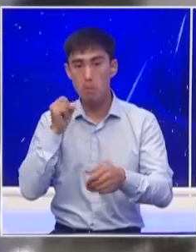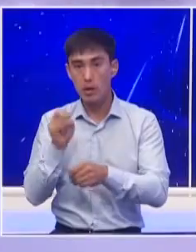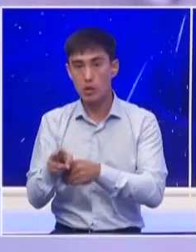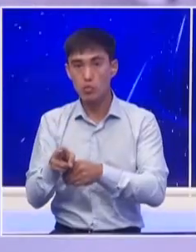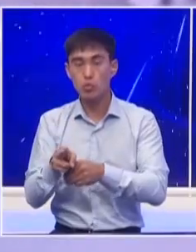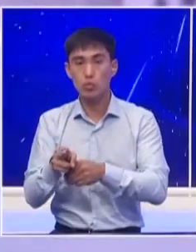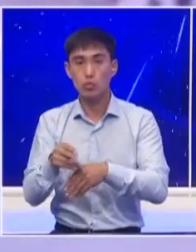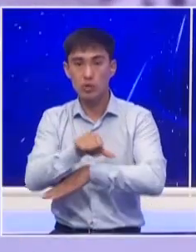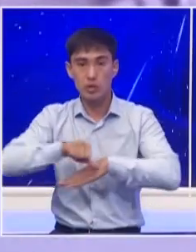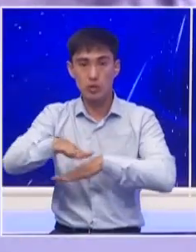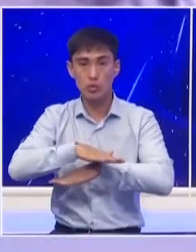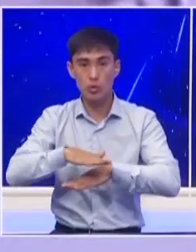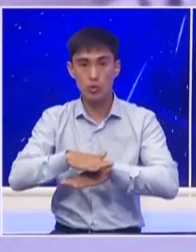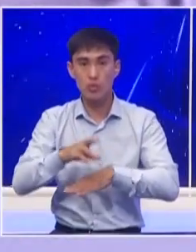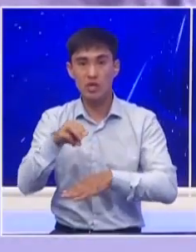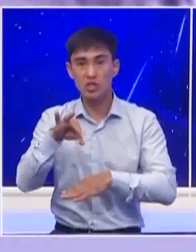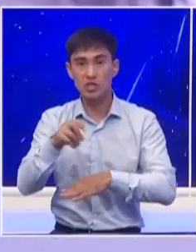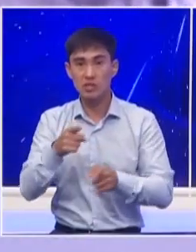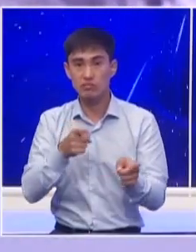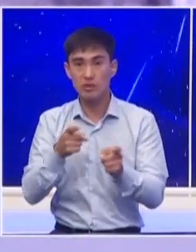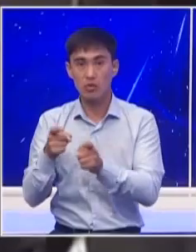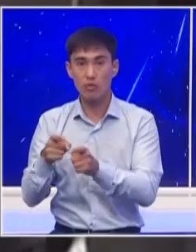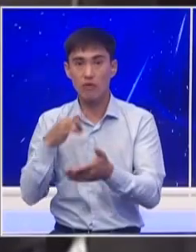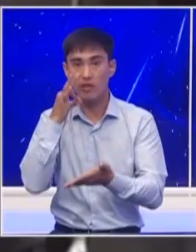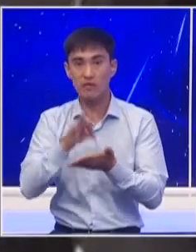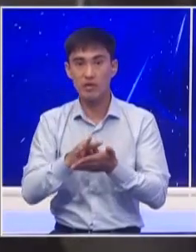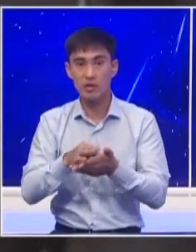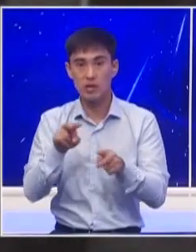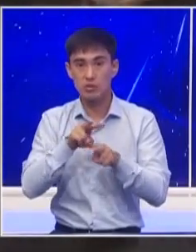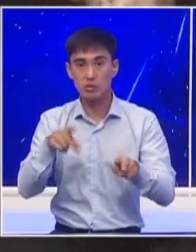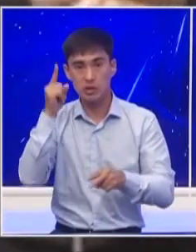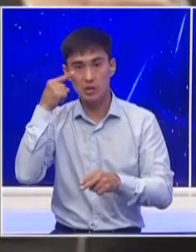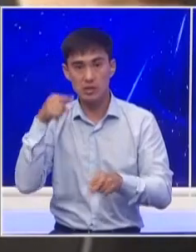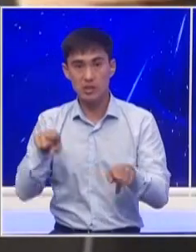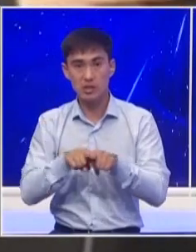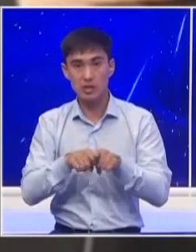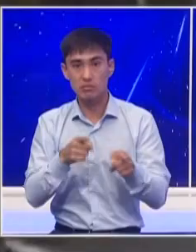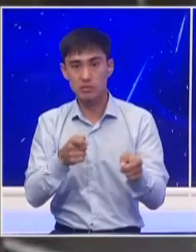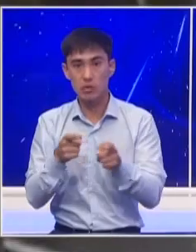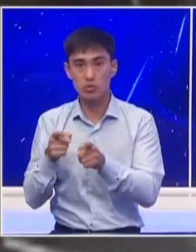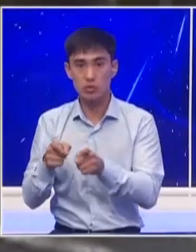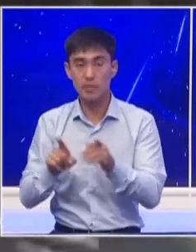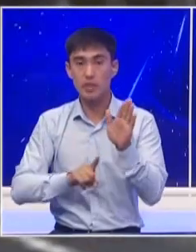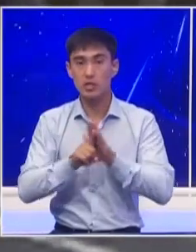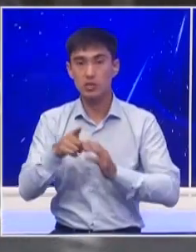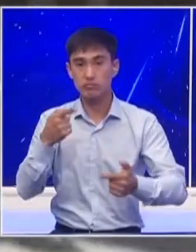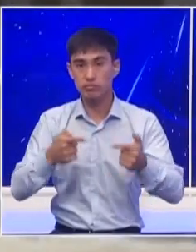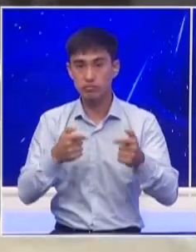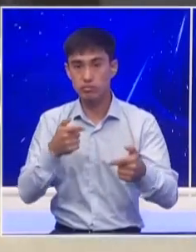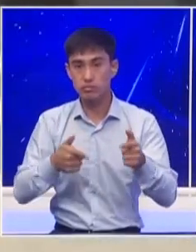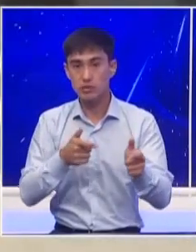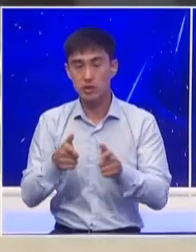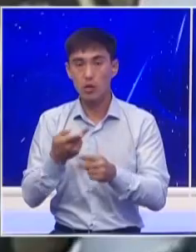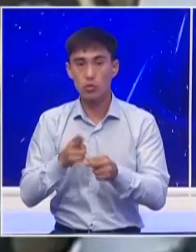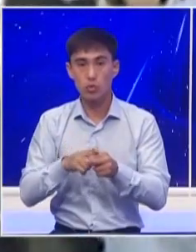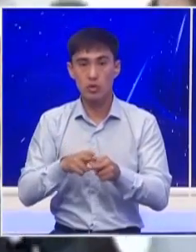территорию. Таджикские пограничники открыли огонь. В ответ дозорные Кыргызстана также применили оружие. Началась перестрелка, в ходе